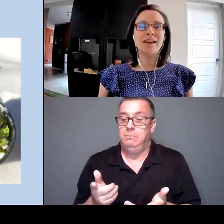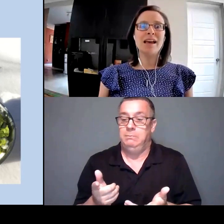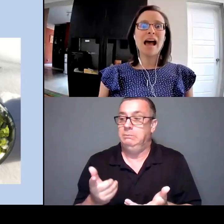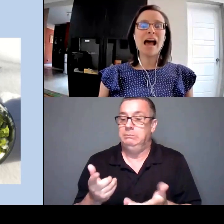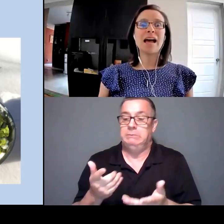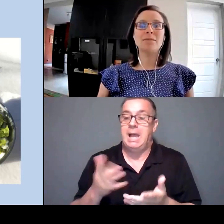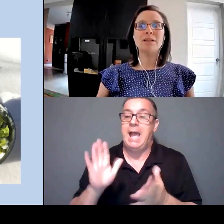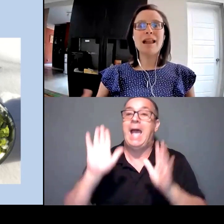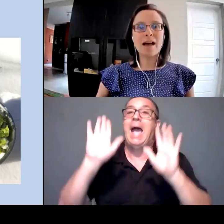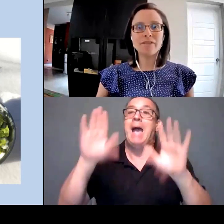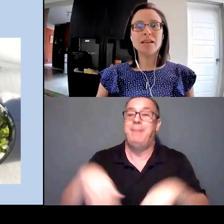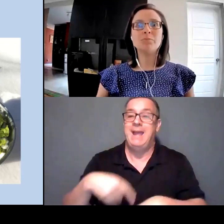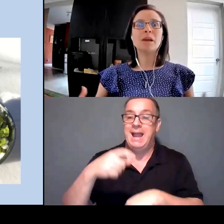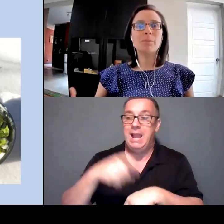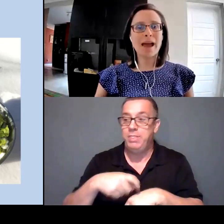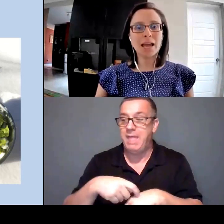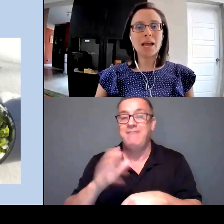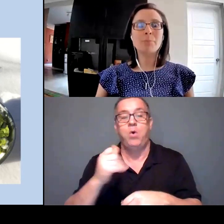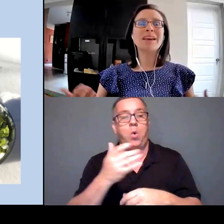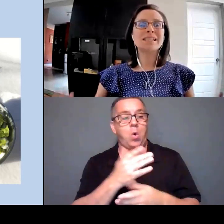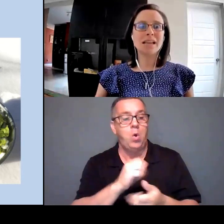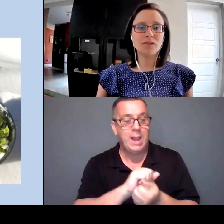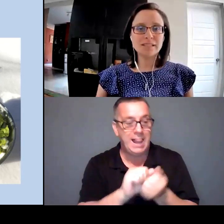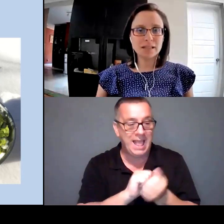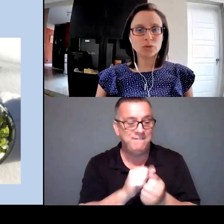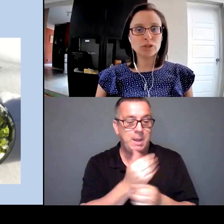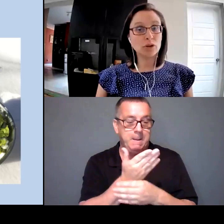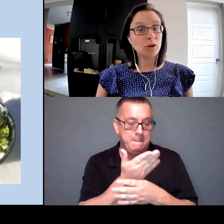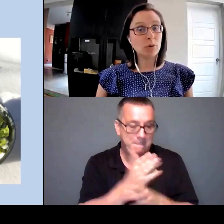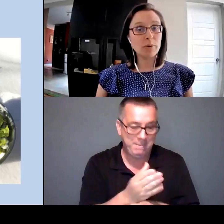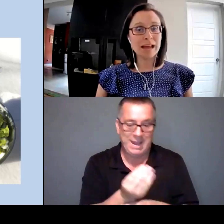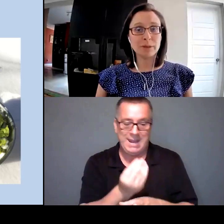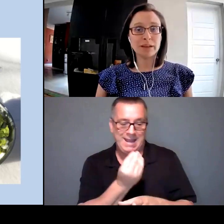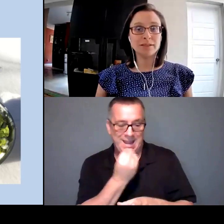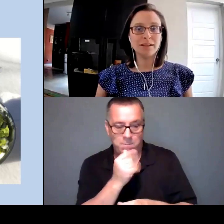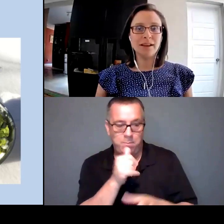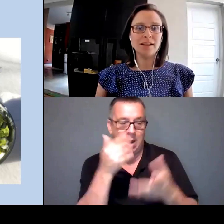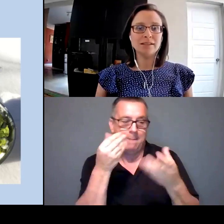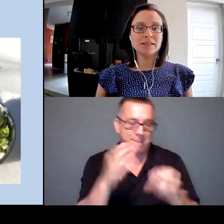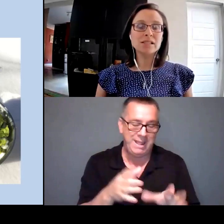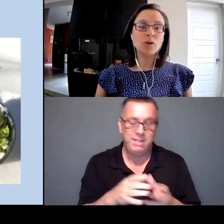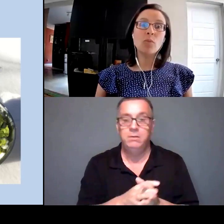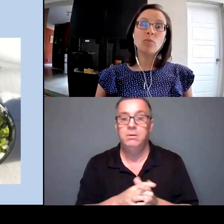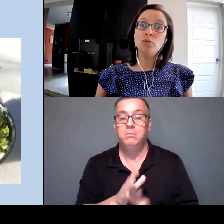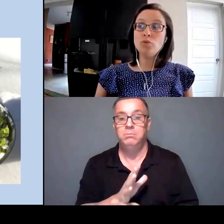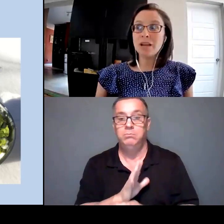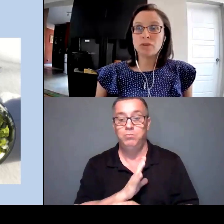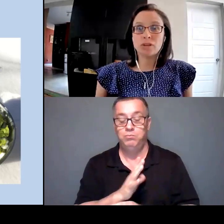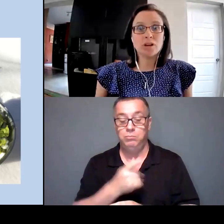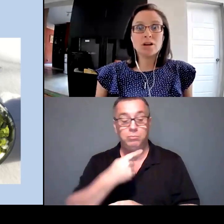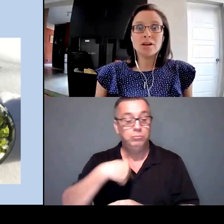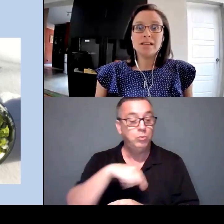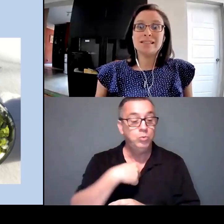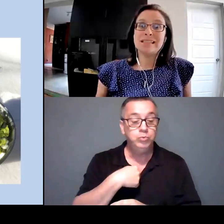temps à laver, préparer, préserver cette nourriture-là pour ne pas la perdre. Tandis que nous, dans